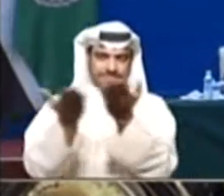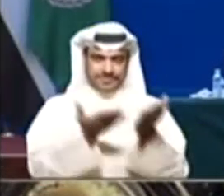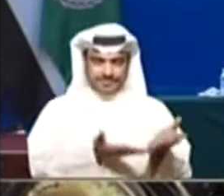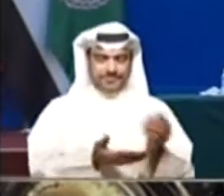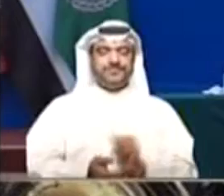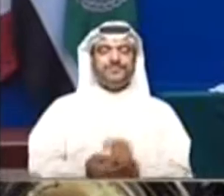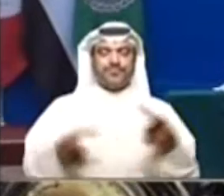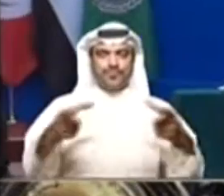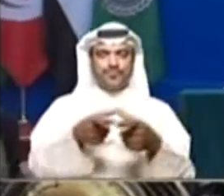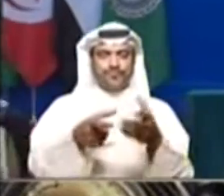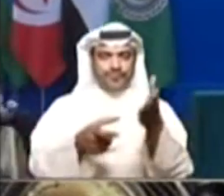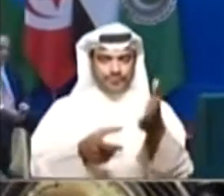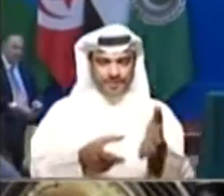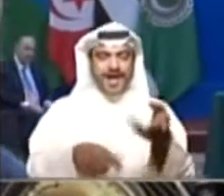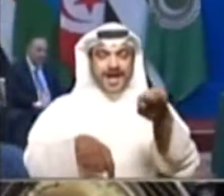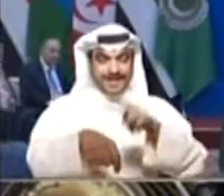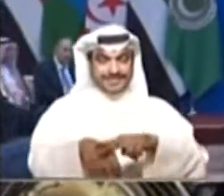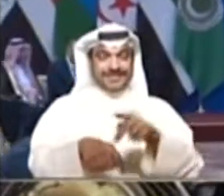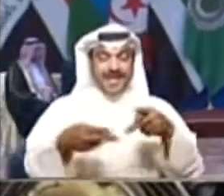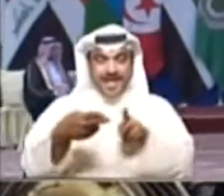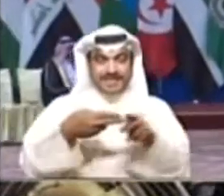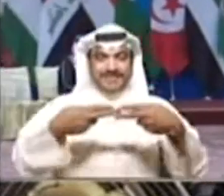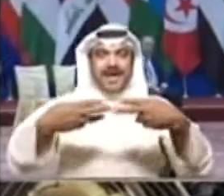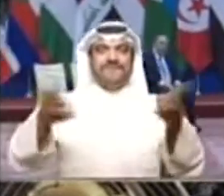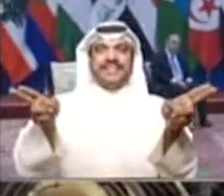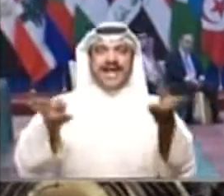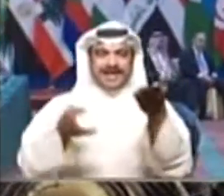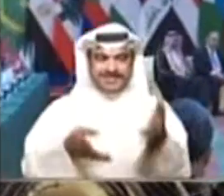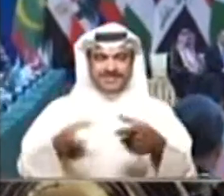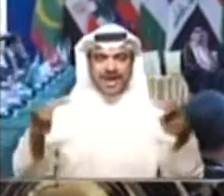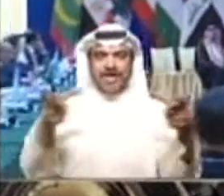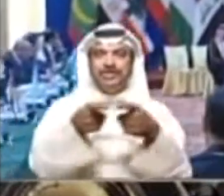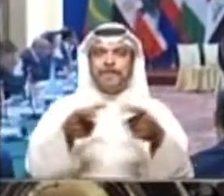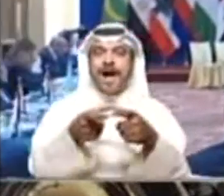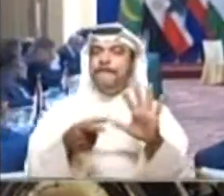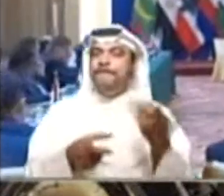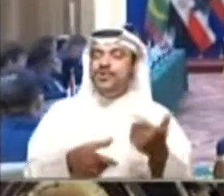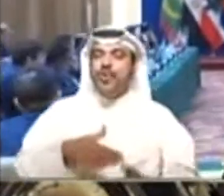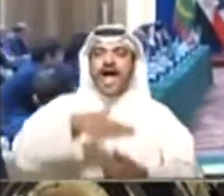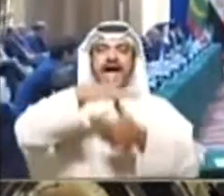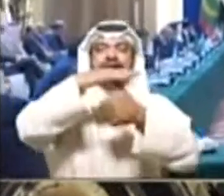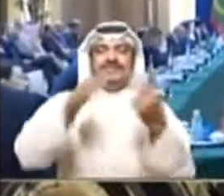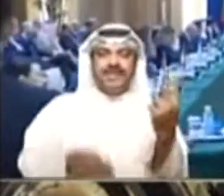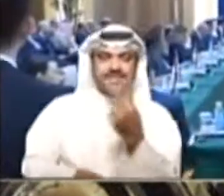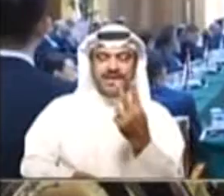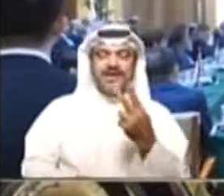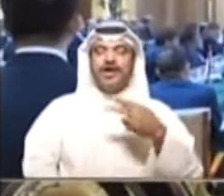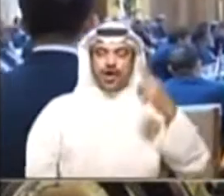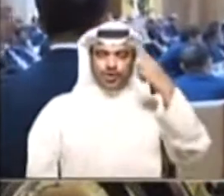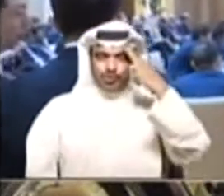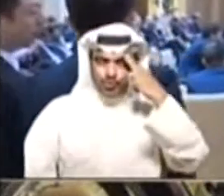بالعاصمة الصينية بكين، حيث افتتح الاجتماع الذي عقد برئاسة مشتركة صينية